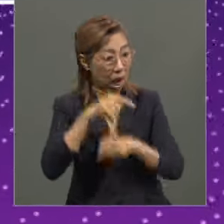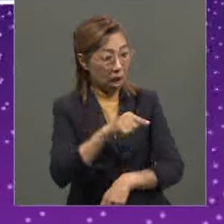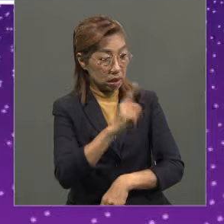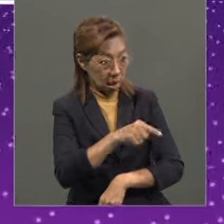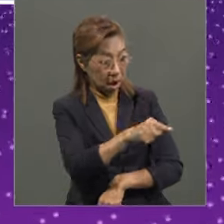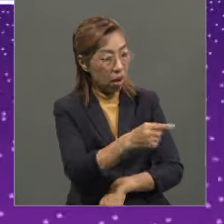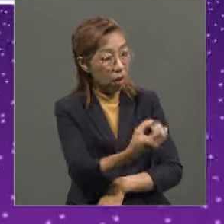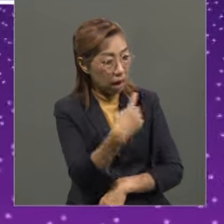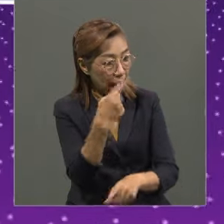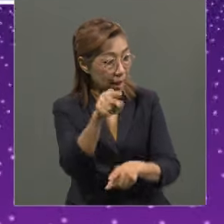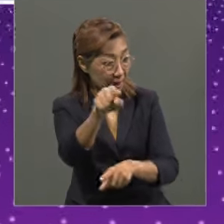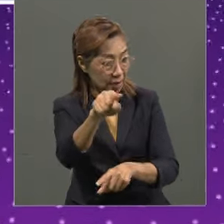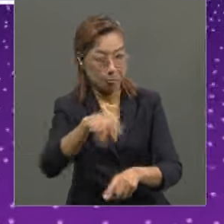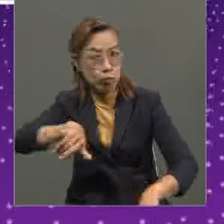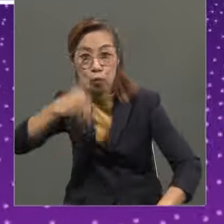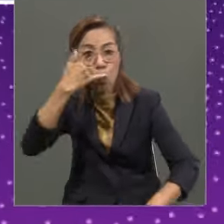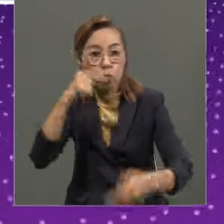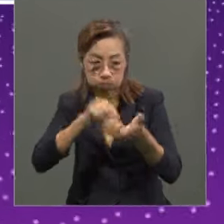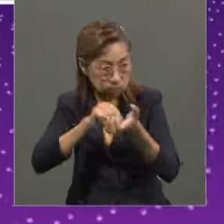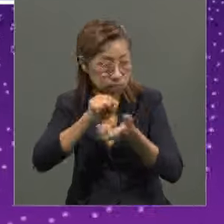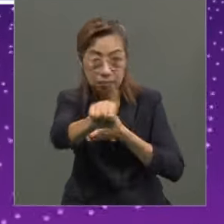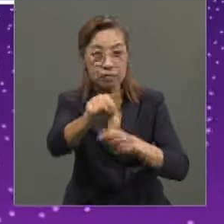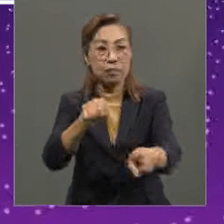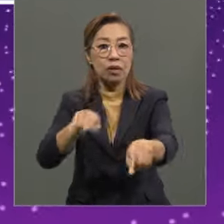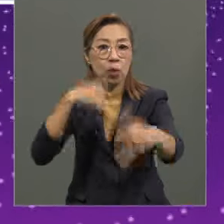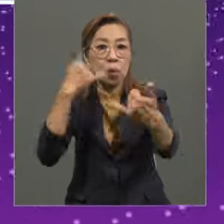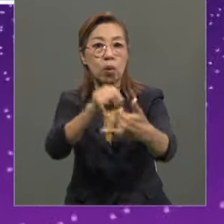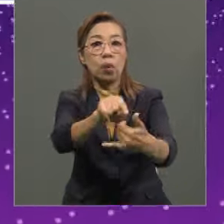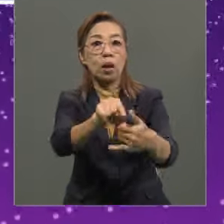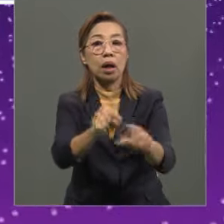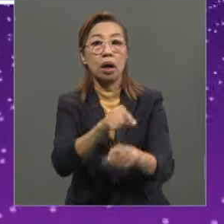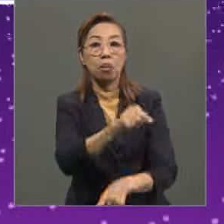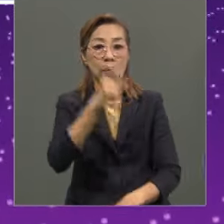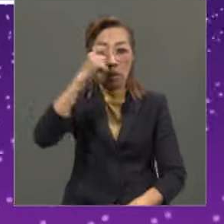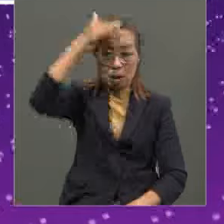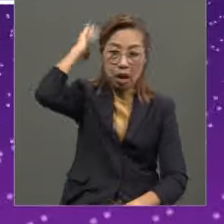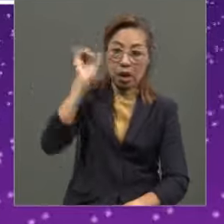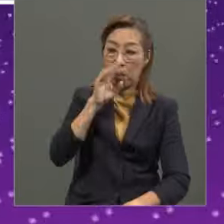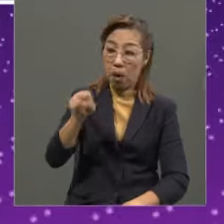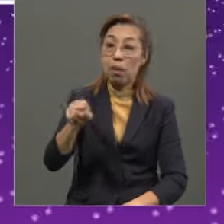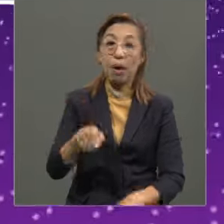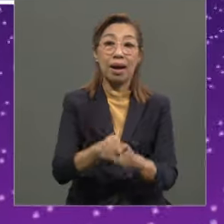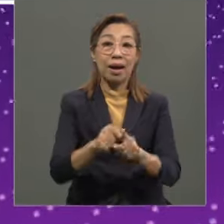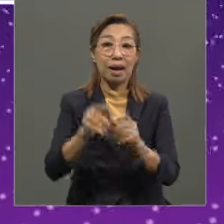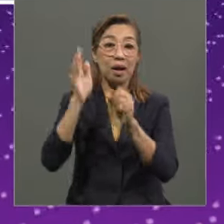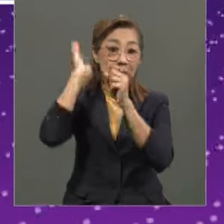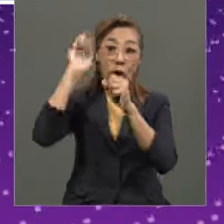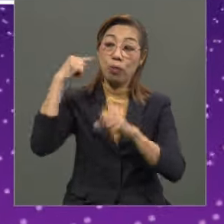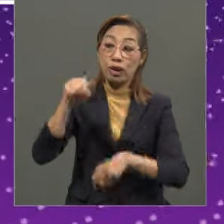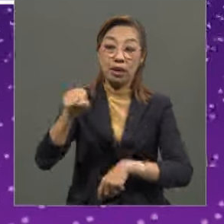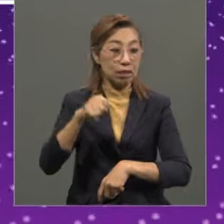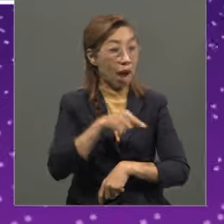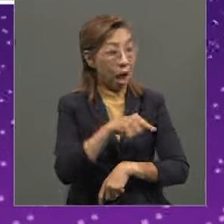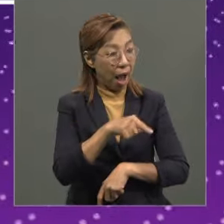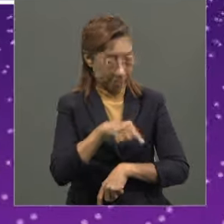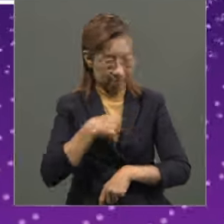คนที่คุณอัจฉริยะเนี่ยนะครับพูดถึง คนที่อาจจะคุณอยากจะพาดพิงเจ้าตัวพิธีกรหญิงคนนี้โทรเข้ามาเลย อ่ะพอโทรเข้าไปพิ